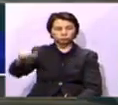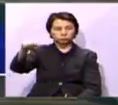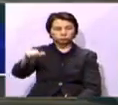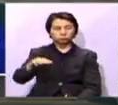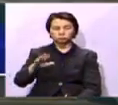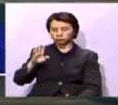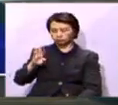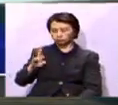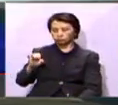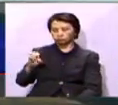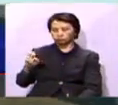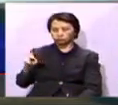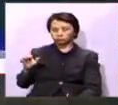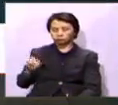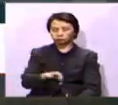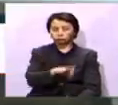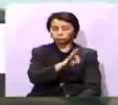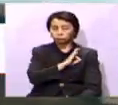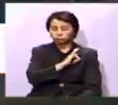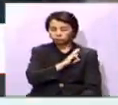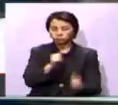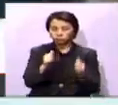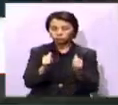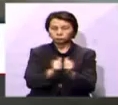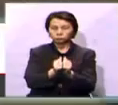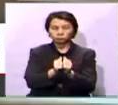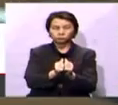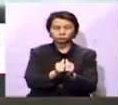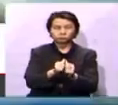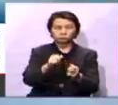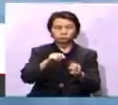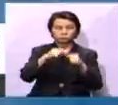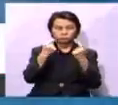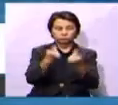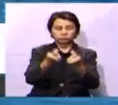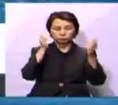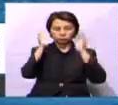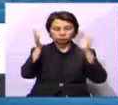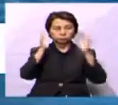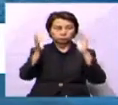Broca, beliau teruja untuk bekerjasama dengan Zhang Yukun dan skuad terjun negara.